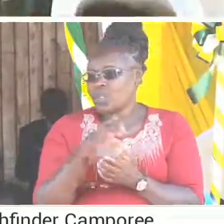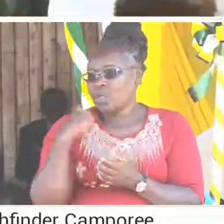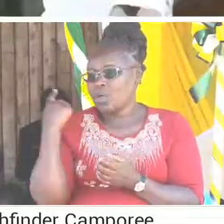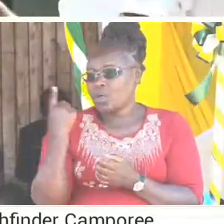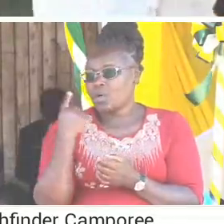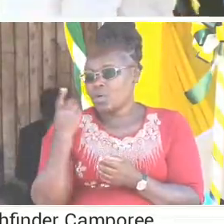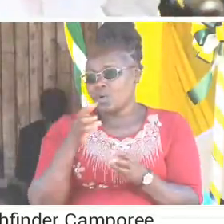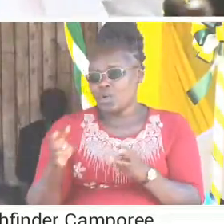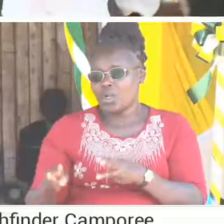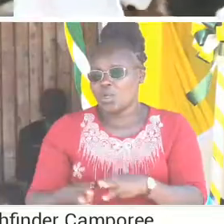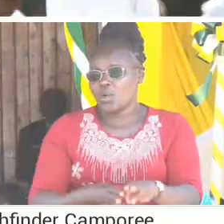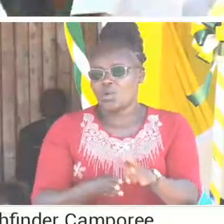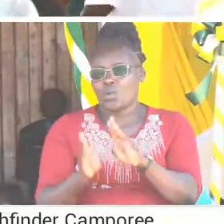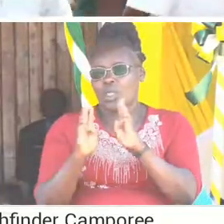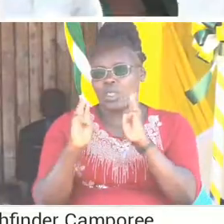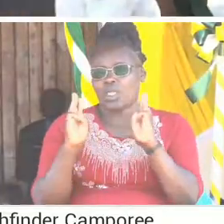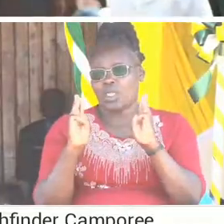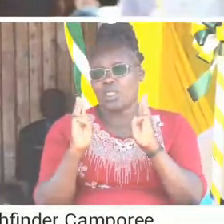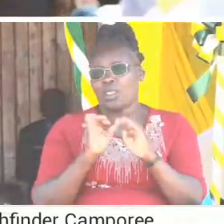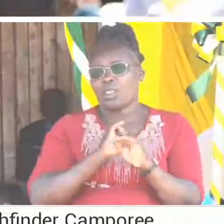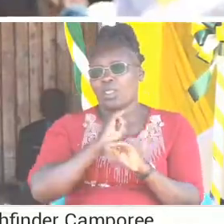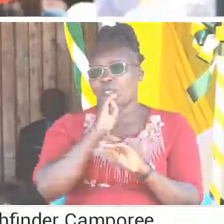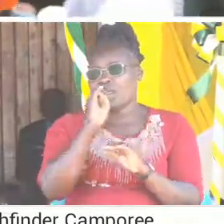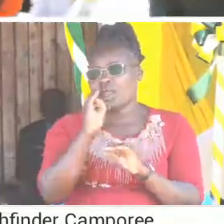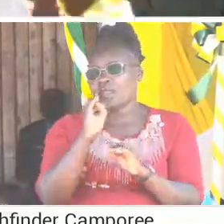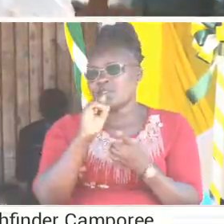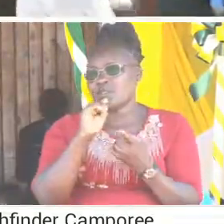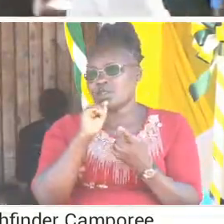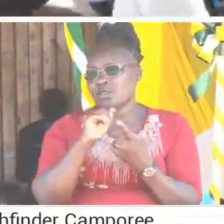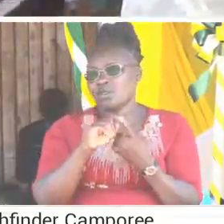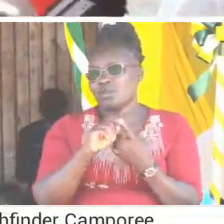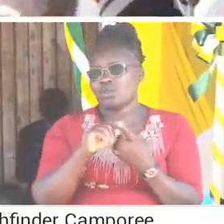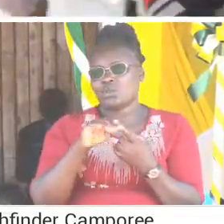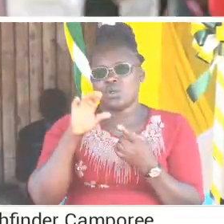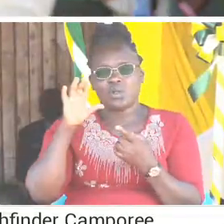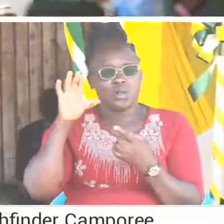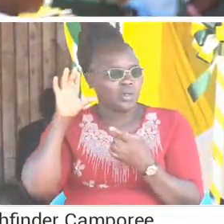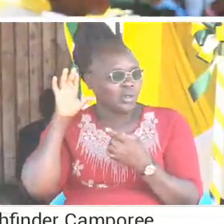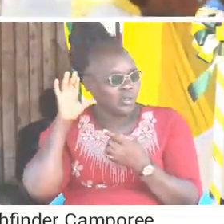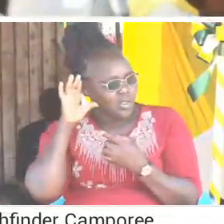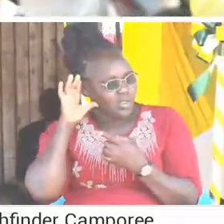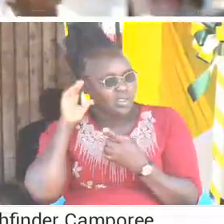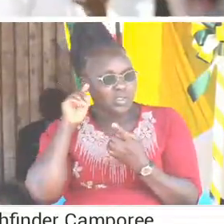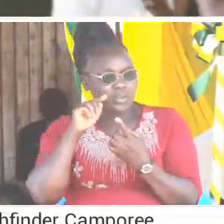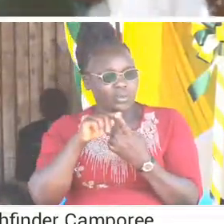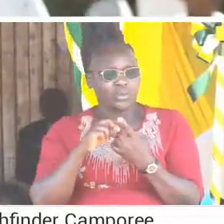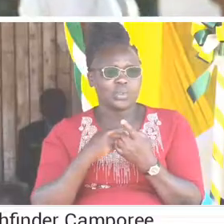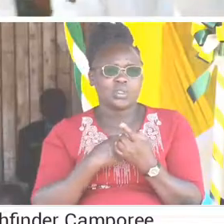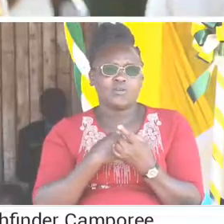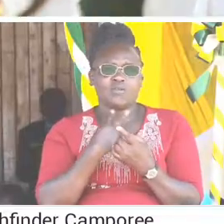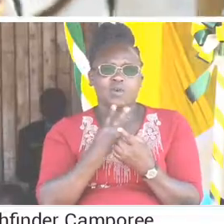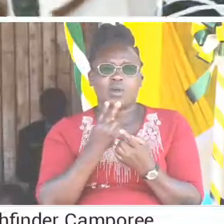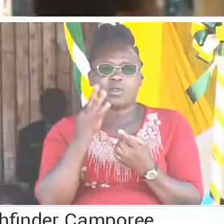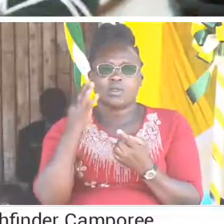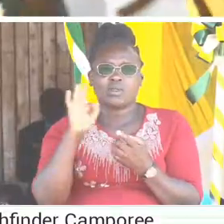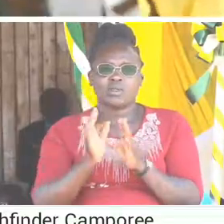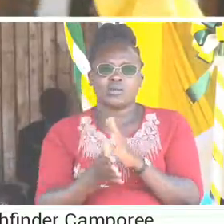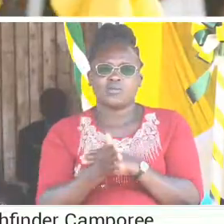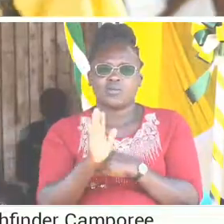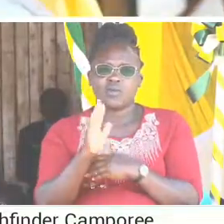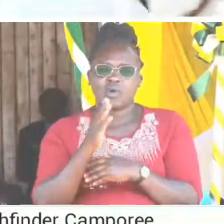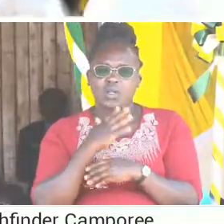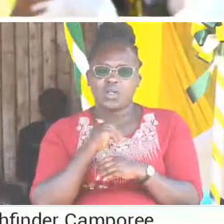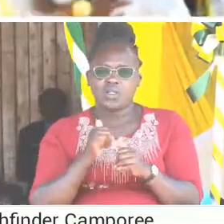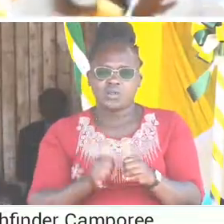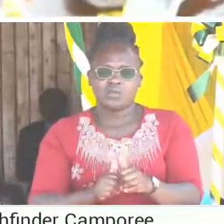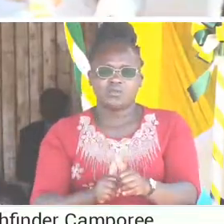ambayo Bwana mwenyewe anaelekeza ni njia ya kuisikia sauti ya Bwana na kufuata maagizo